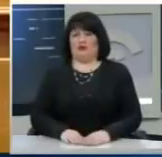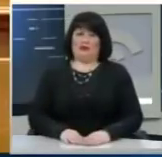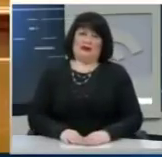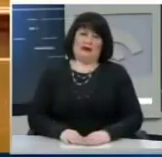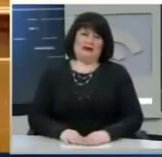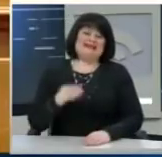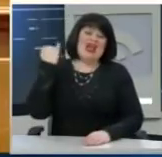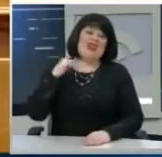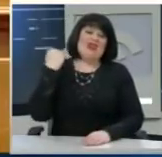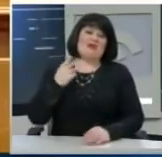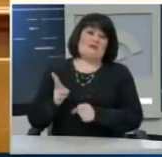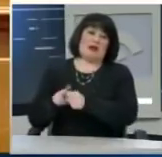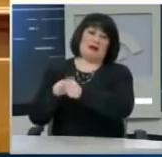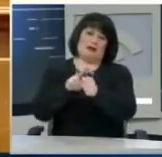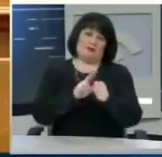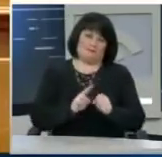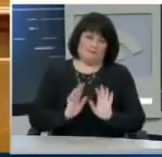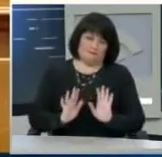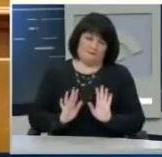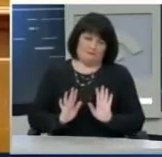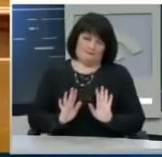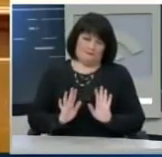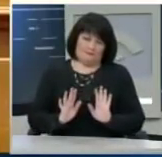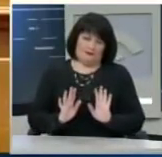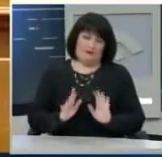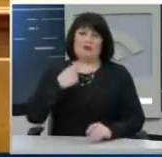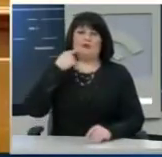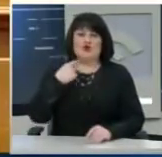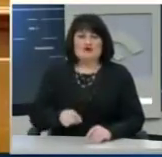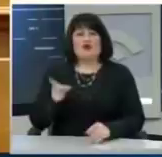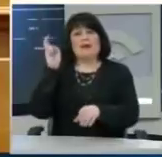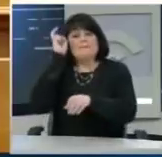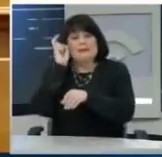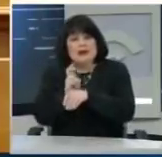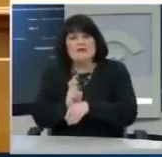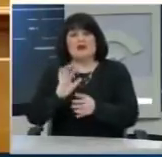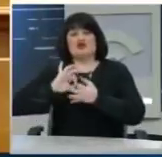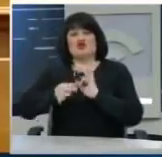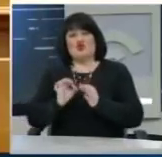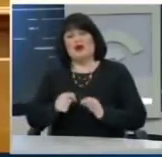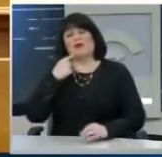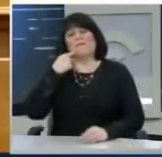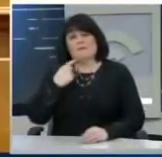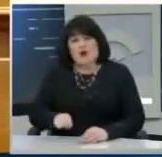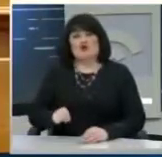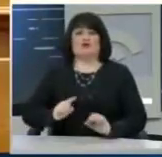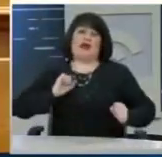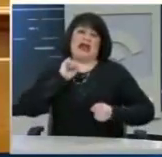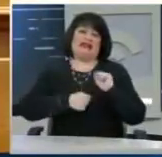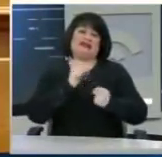του ναζισμού. Θα ήταν προσβολή στην ιστορία, θα ήταν προσβολή στη μνήμη, θα ήταν προσβολή στην